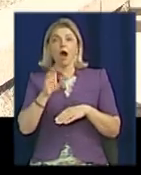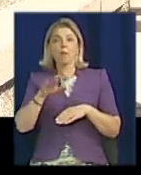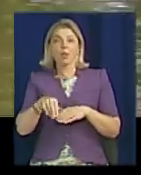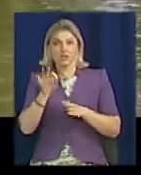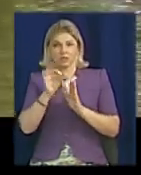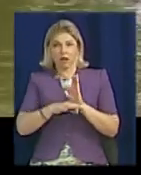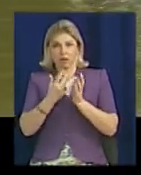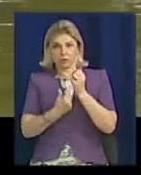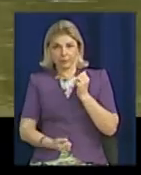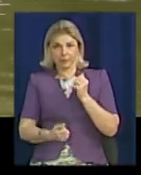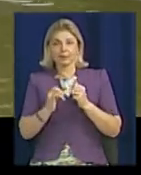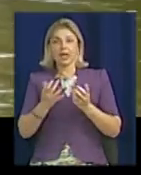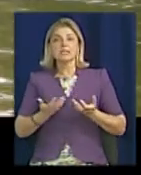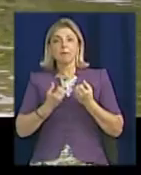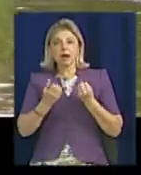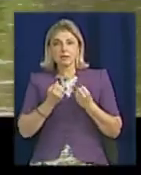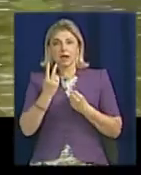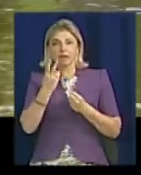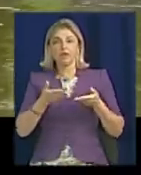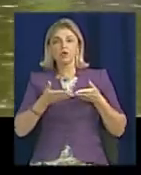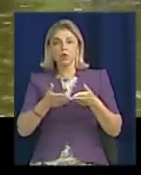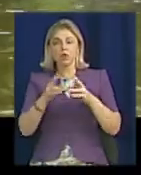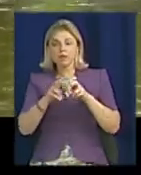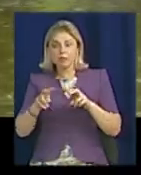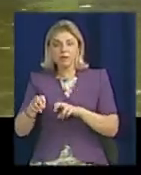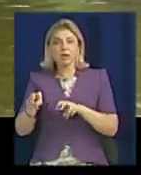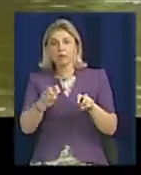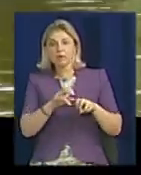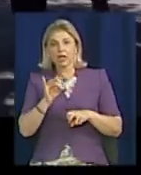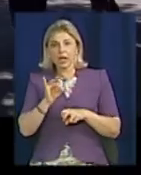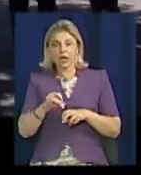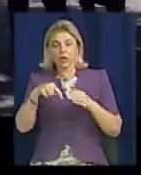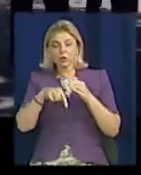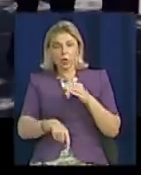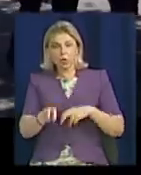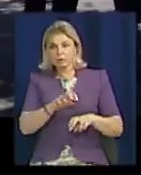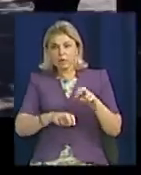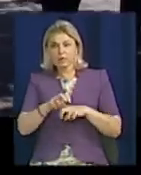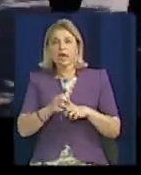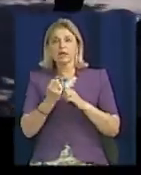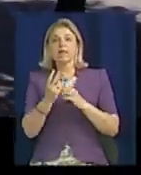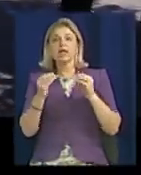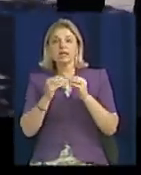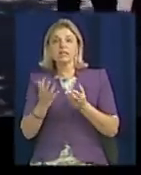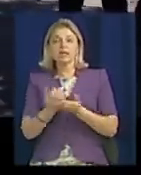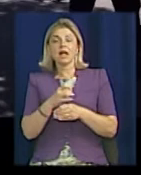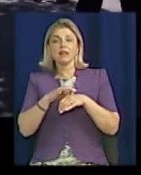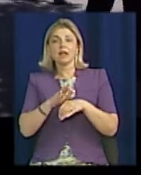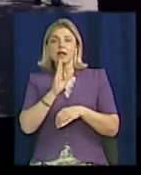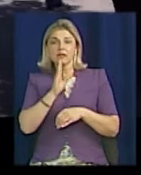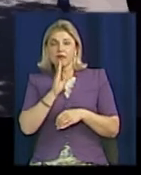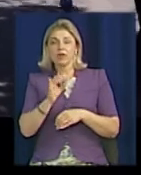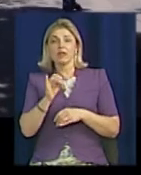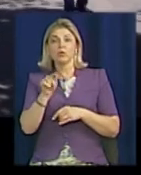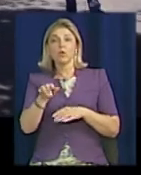дно. Рятувальники на двох човнах провели обстеження акваторії та травлення дна. О 12:10 водолази знайшли тіло дівчини майже в